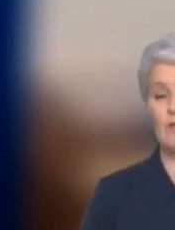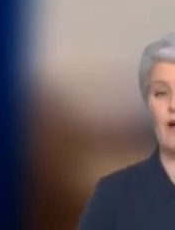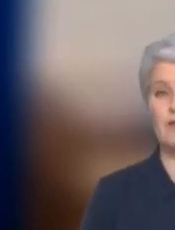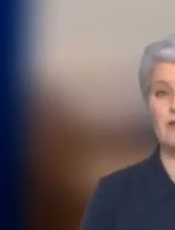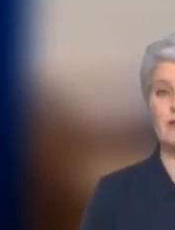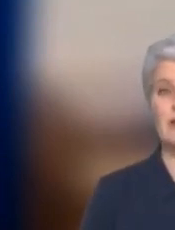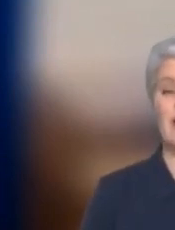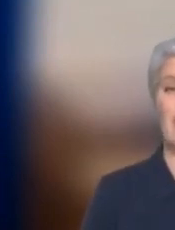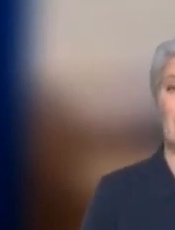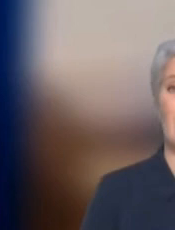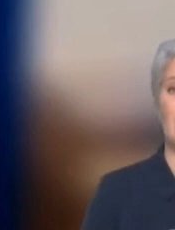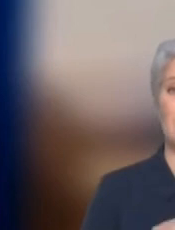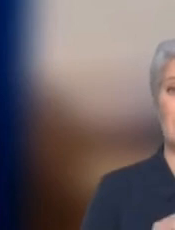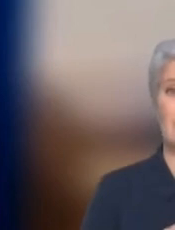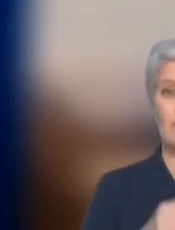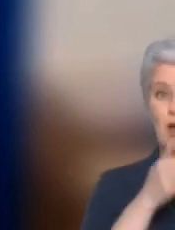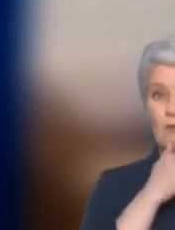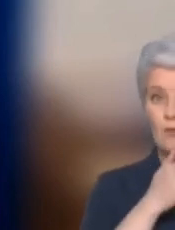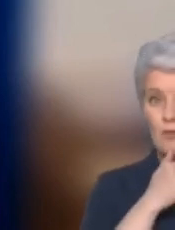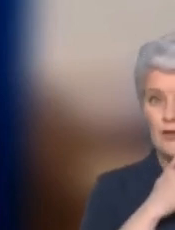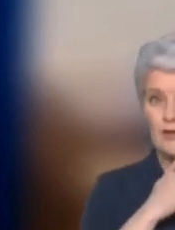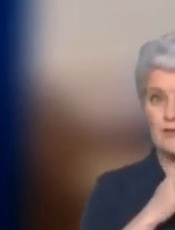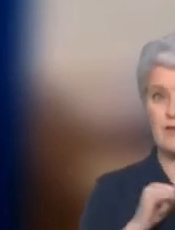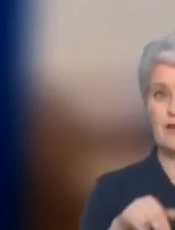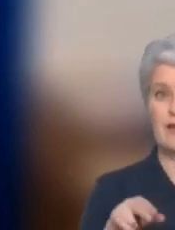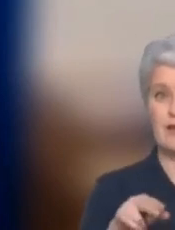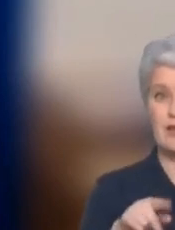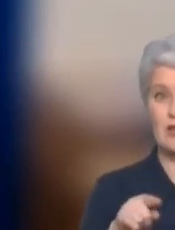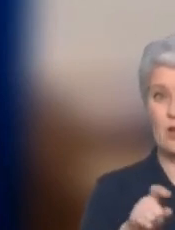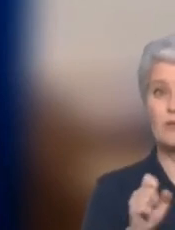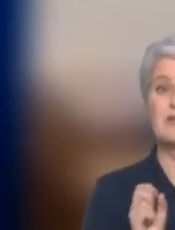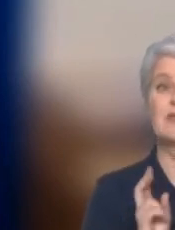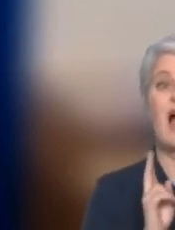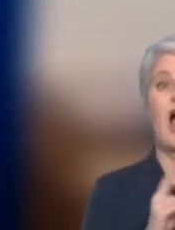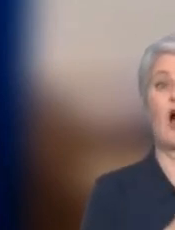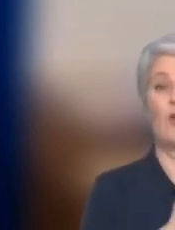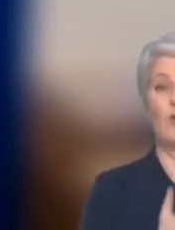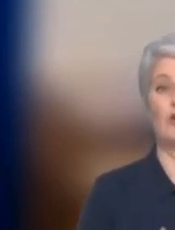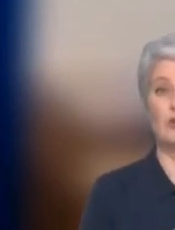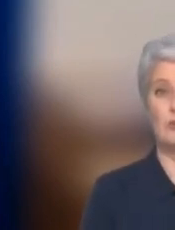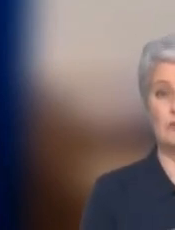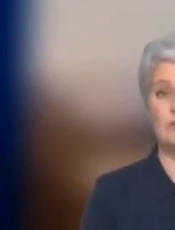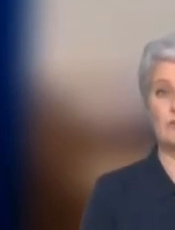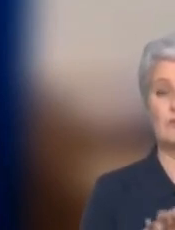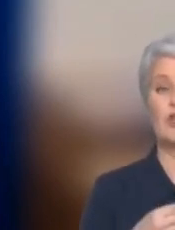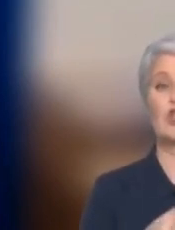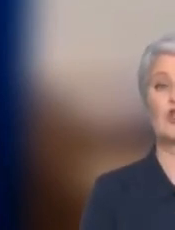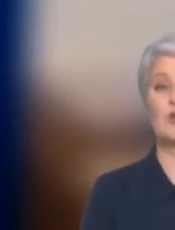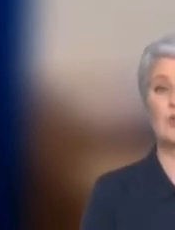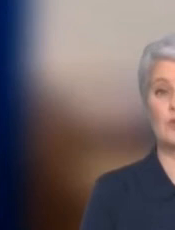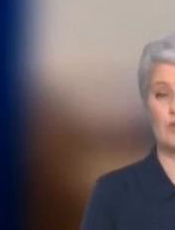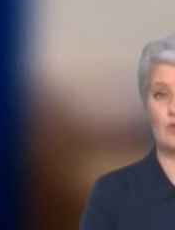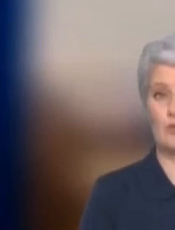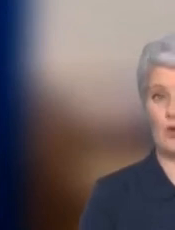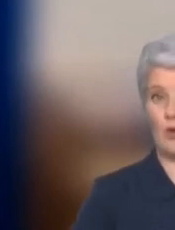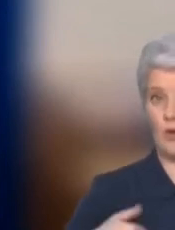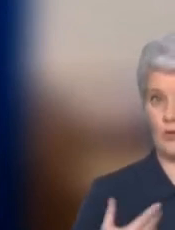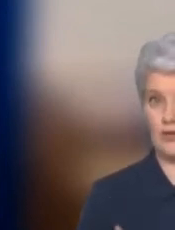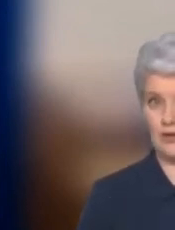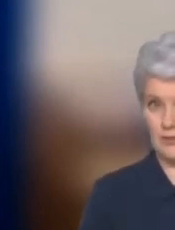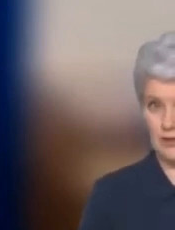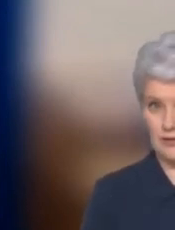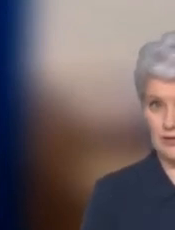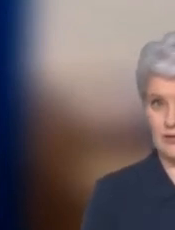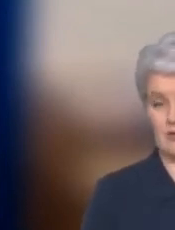ім'я, по батькові та ідентифікаційний податковий номер тої людини, за яку хочете сплатити. Обрати суму, яку хочете сплатити, і сплатити